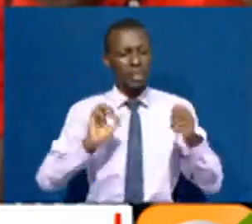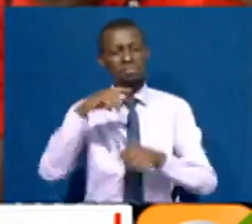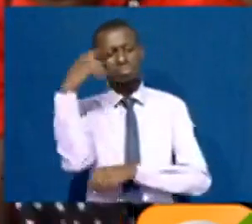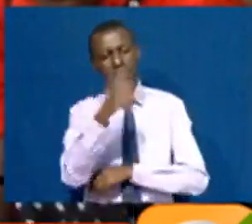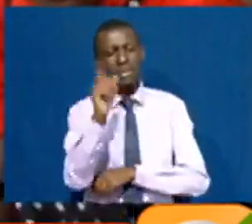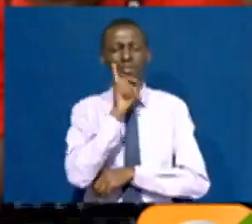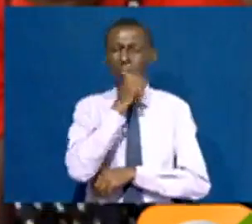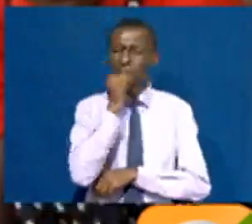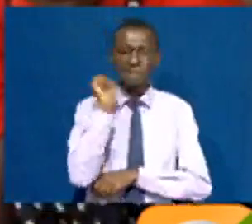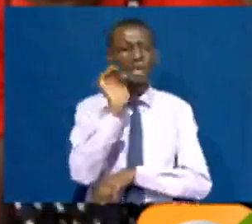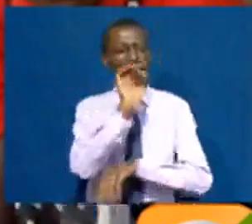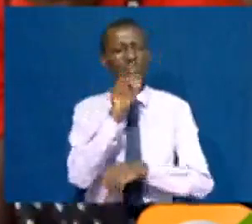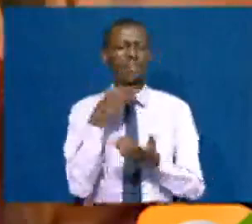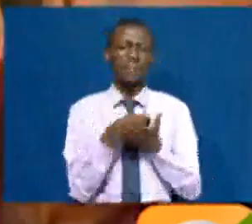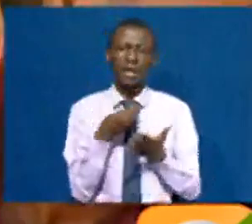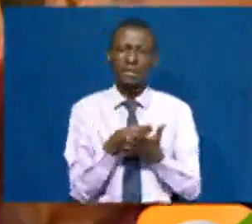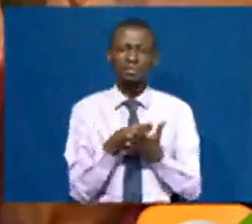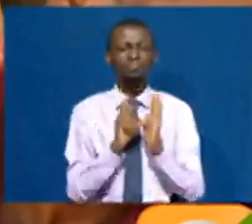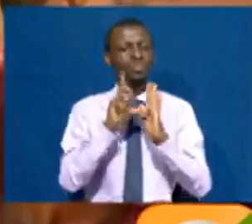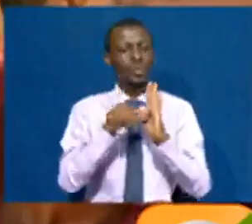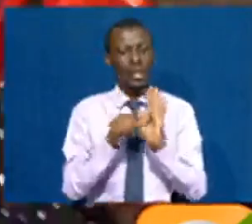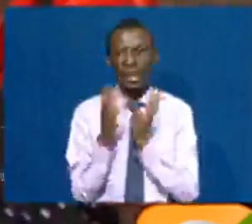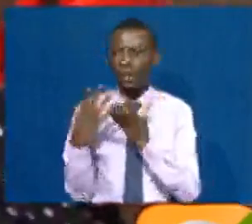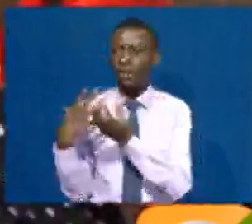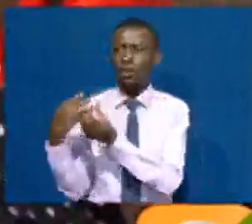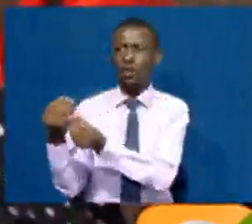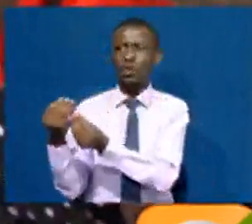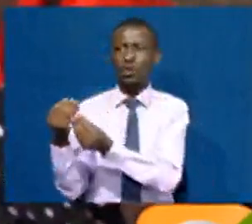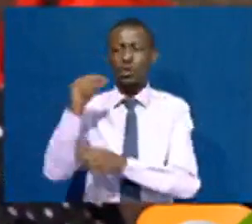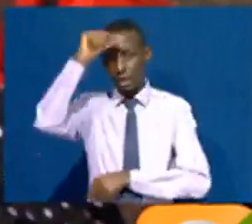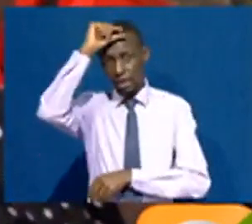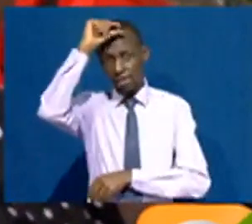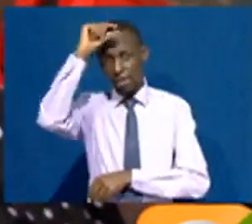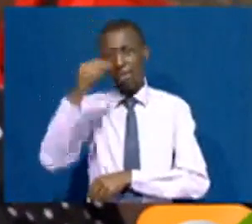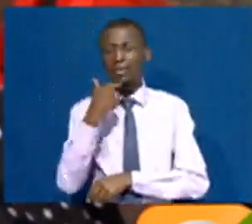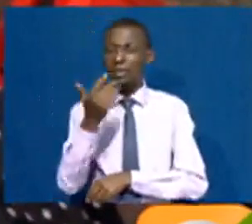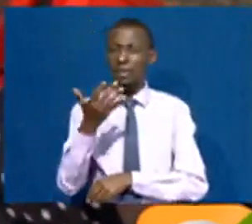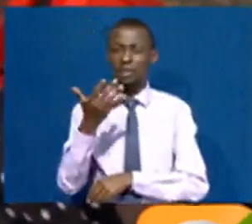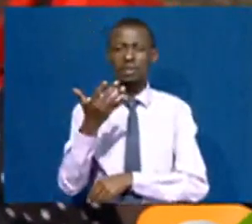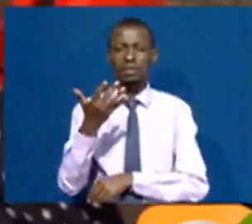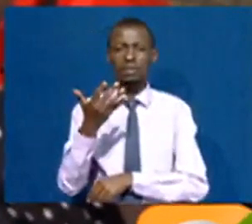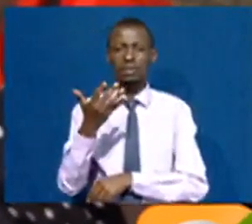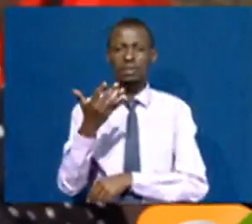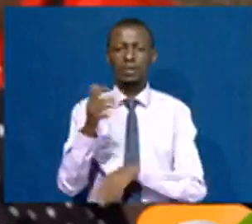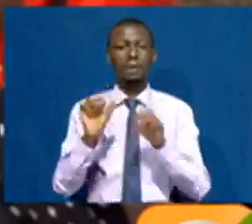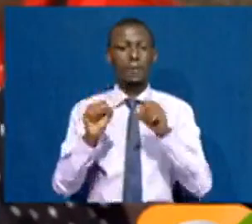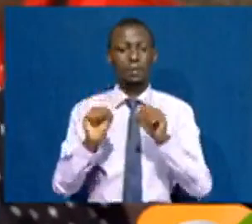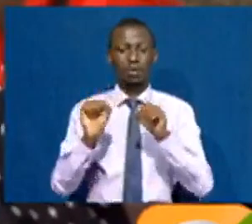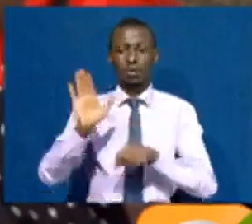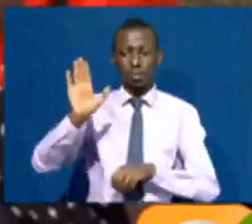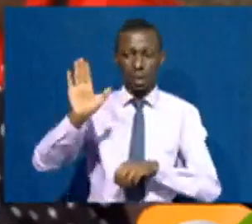wanawauliza pesa wanaenda ningeomba serikali Kama Kama ni uwezo wao wafanye